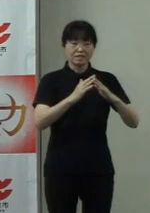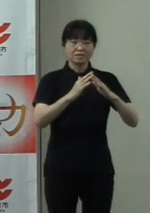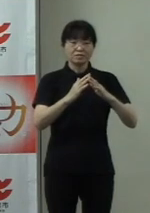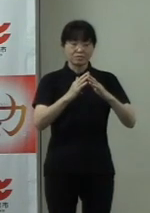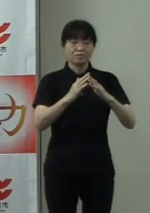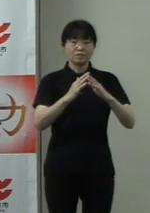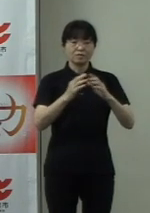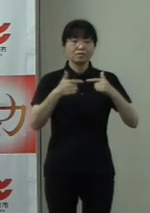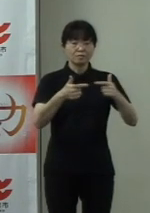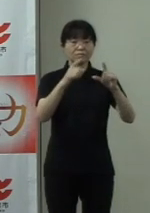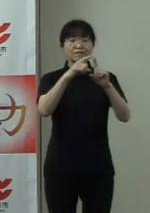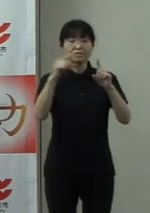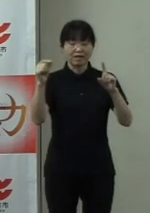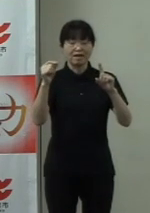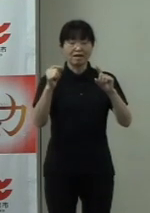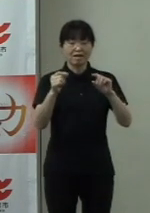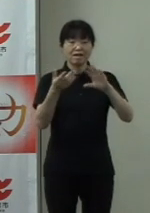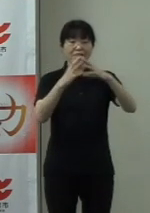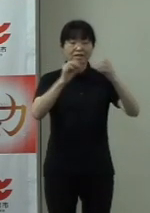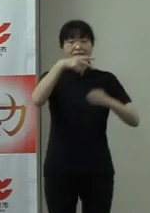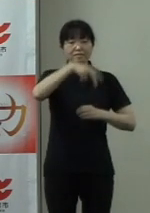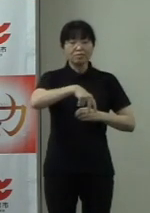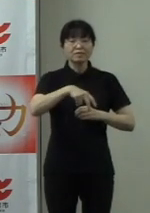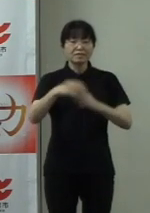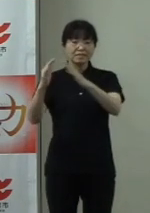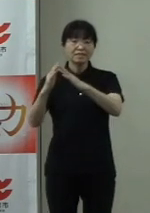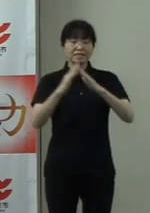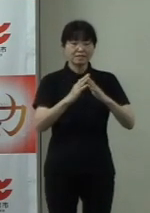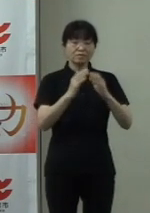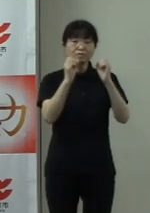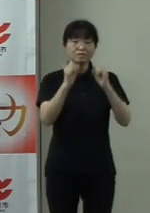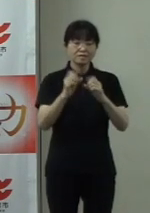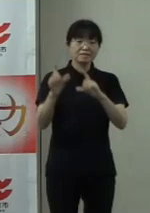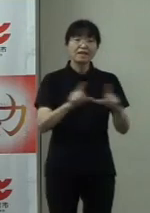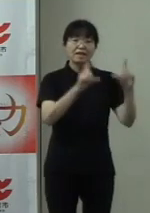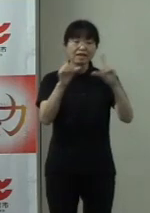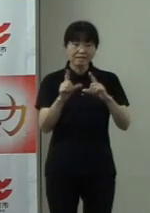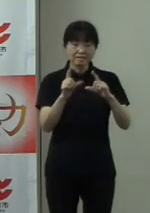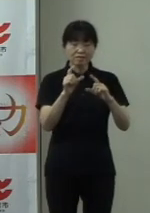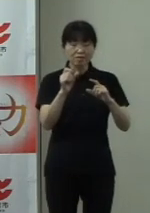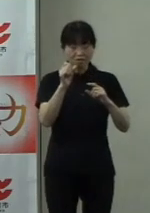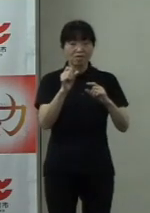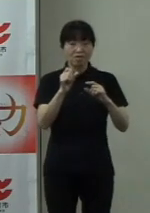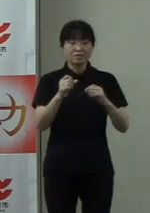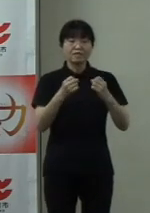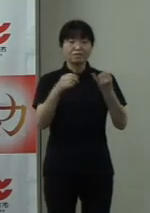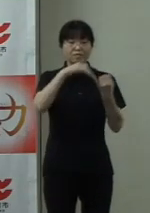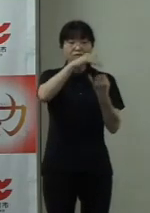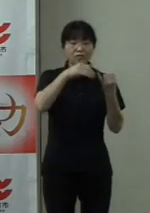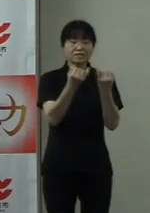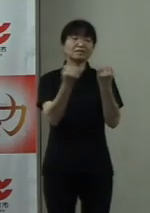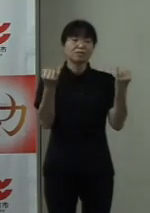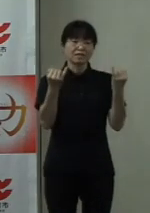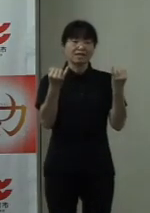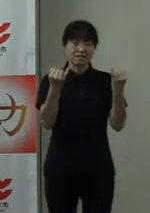検討されている独身女性をターゲットに出雲市内を巡るバスツアーの紹介であります。これは9月16日